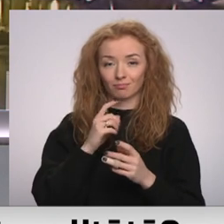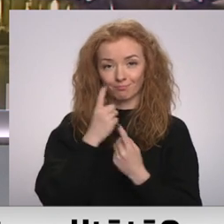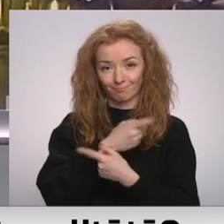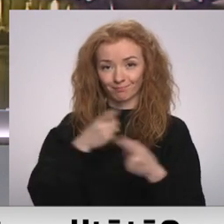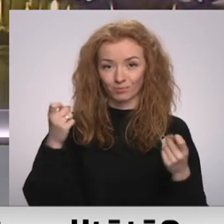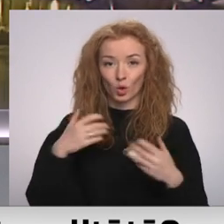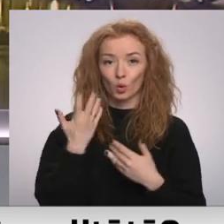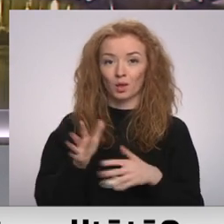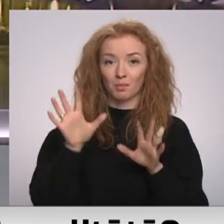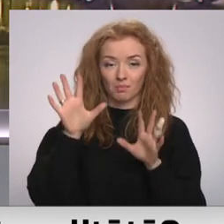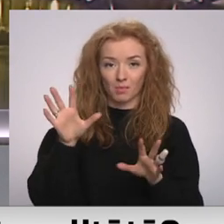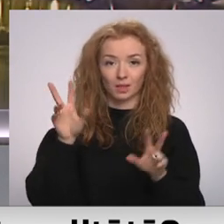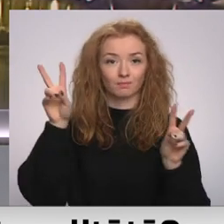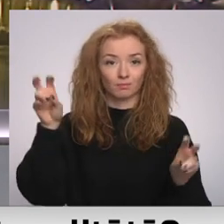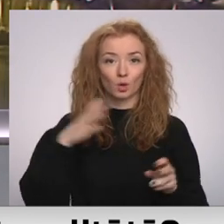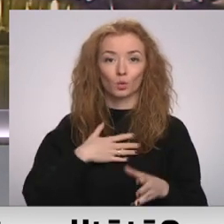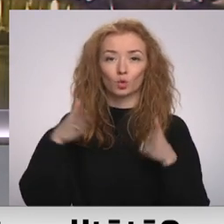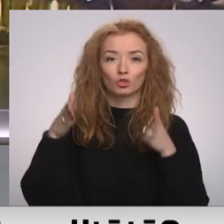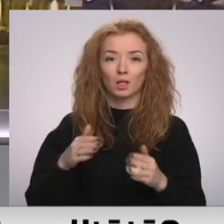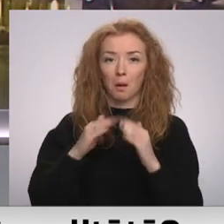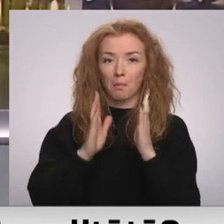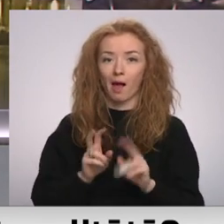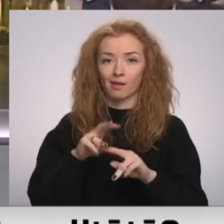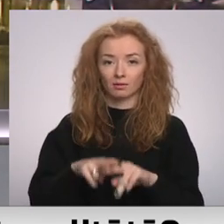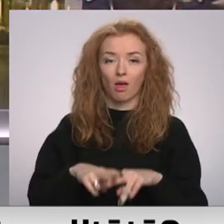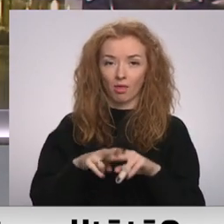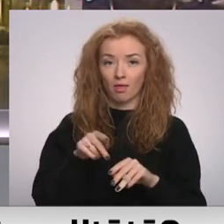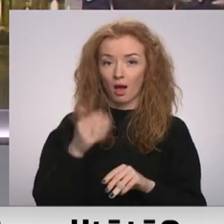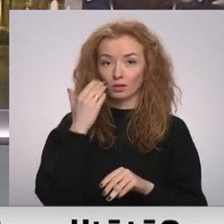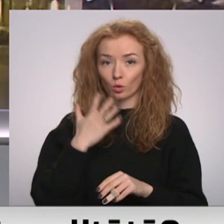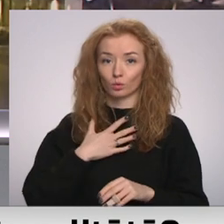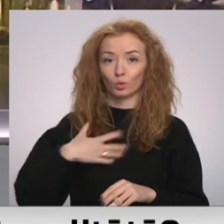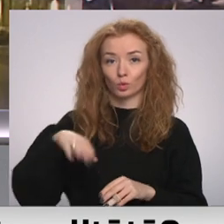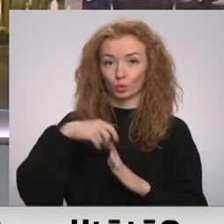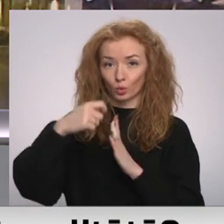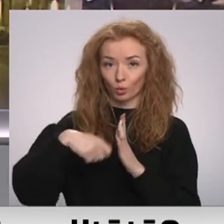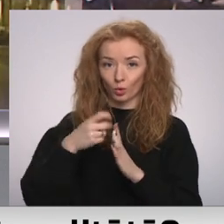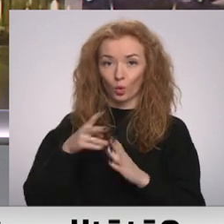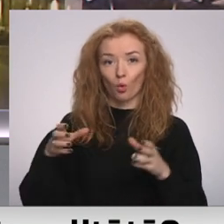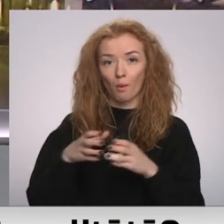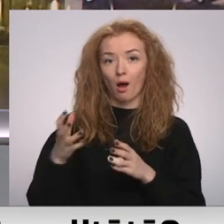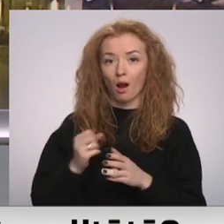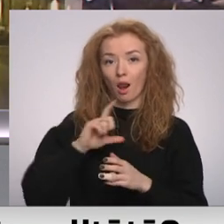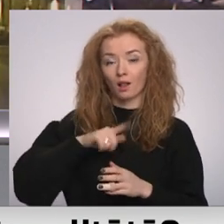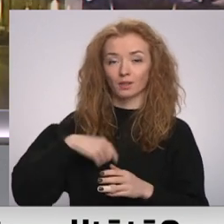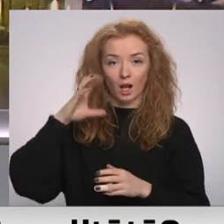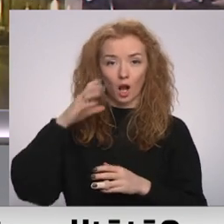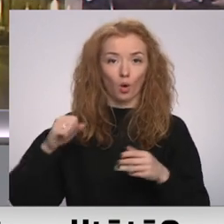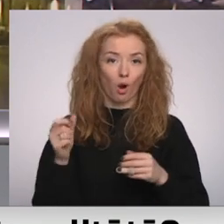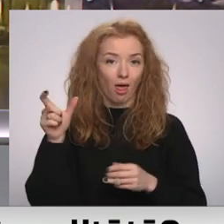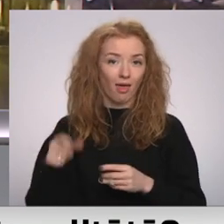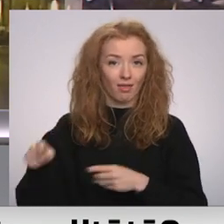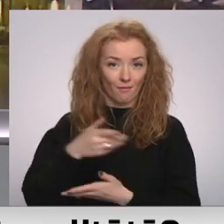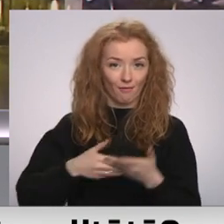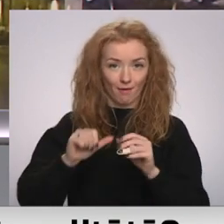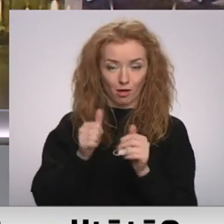Mūžīgā mājasēde, tā sauc mūsu ziņu rubriku, kuru sākam šodien un veidojam kopā ar kolēģiem no Latvijas Radio. Lai gan kopumā Latvijā